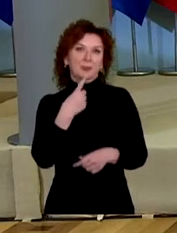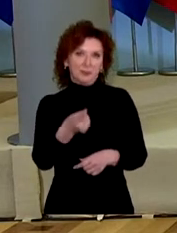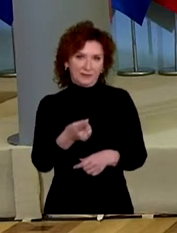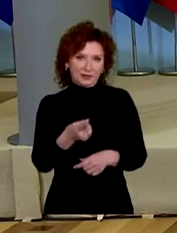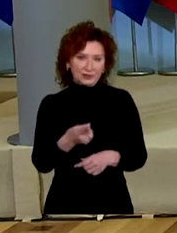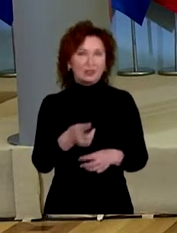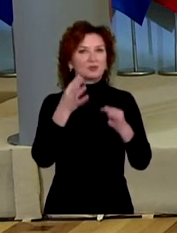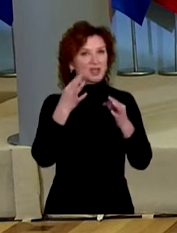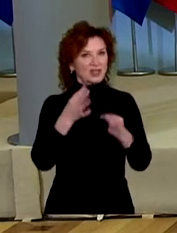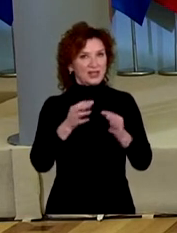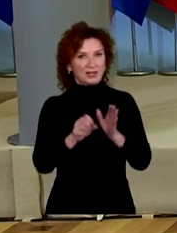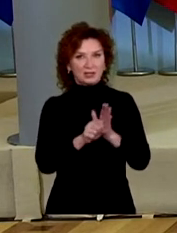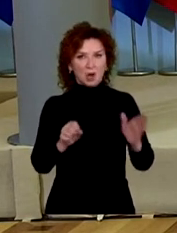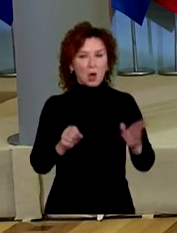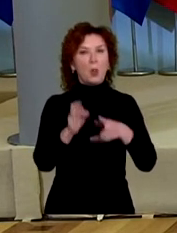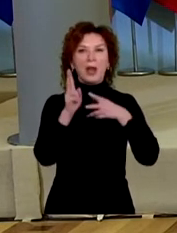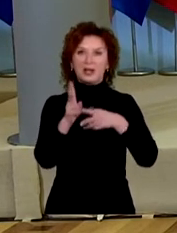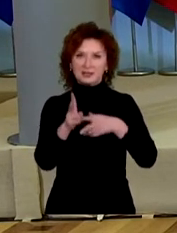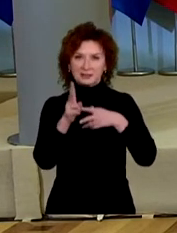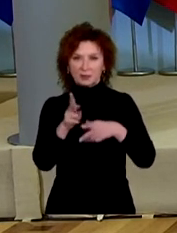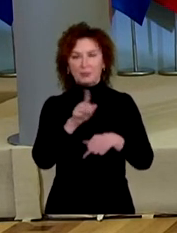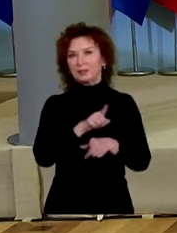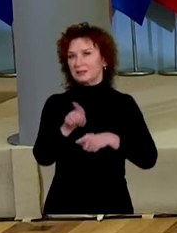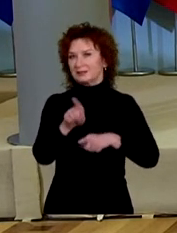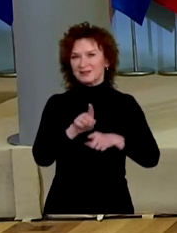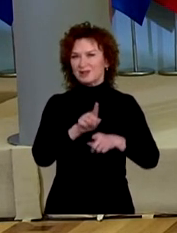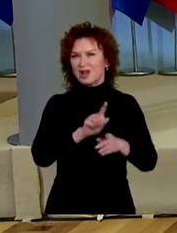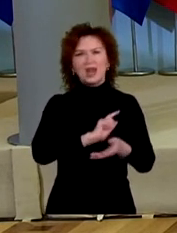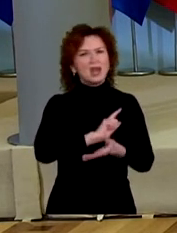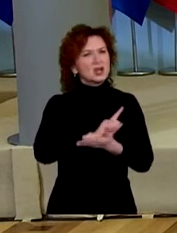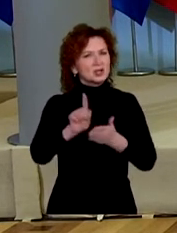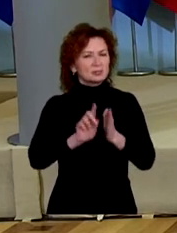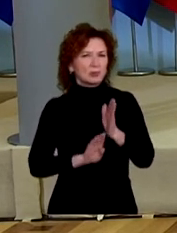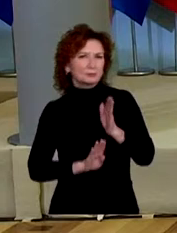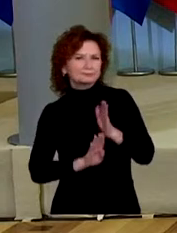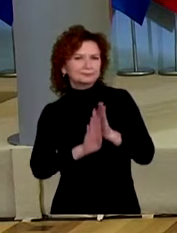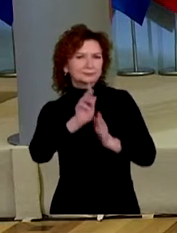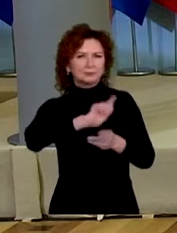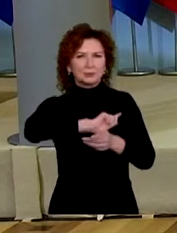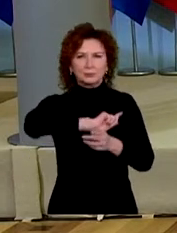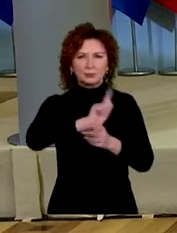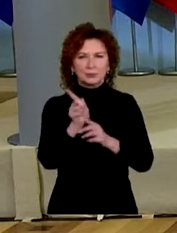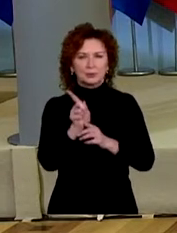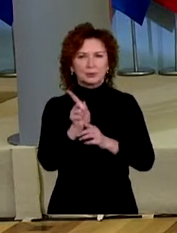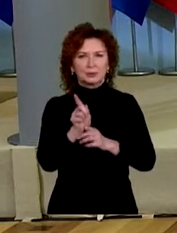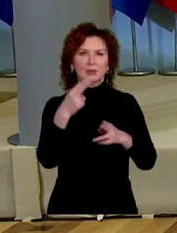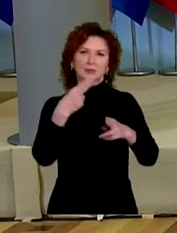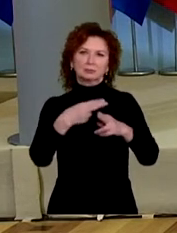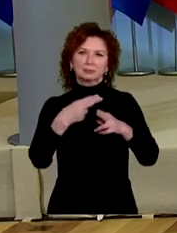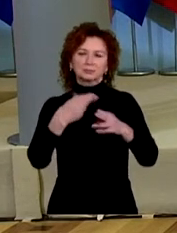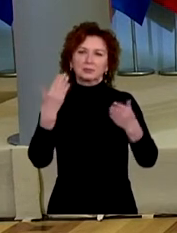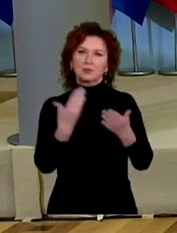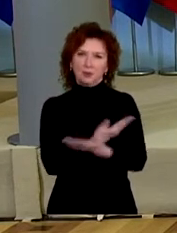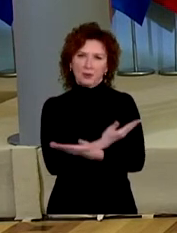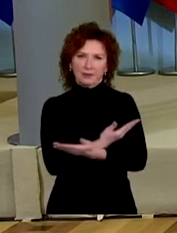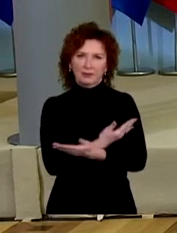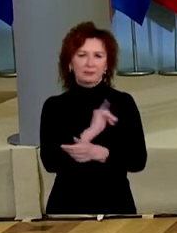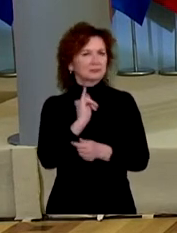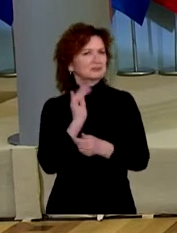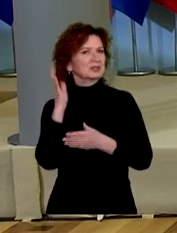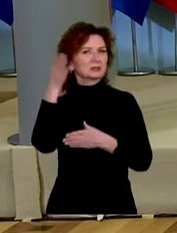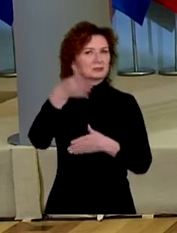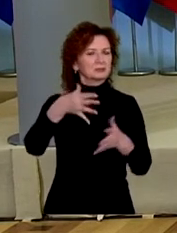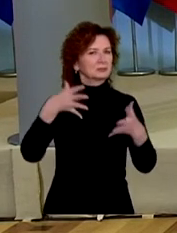koronawirusem po raz pierwszy od listopada jest dodatni. I co to oznacza dla potencjalnych zmian w obostrzeniach? Jakie są tutaj prognozy? Czy możliwe